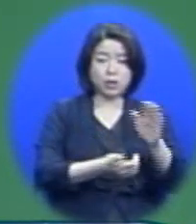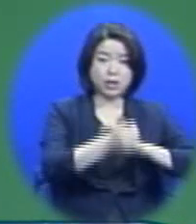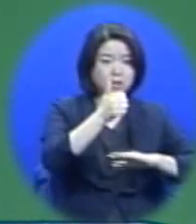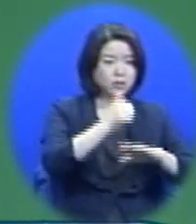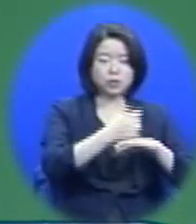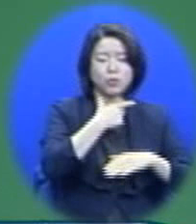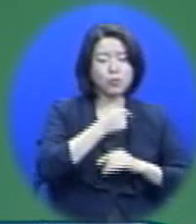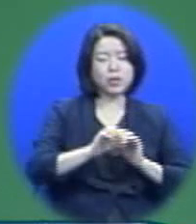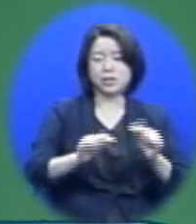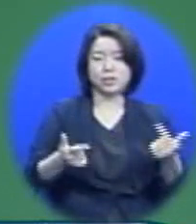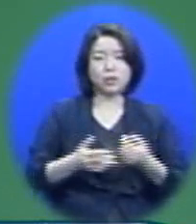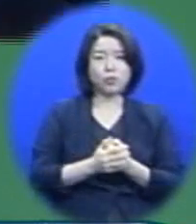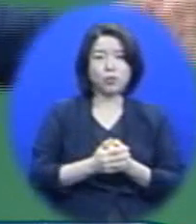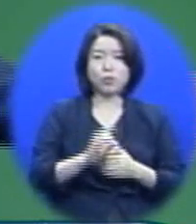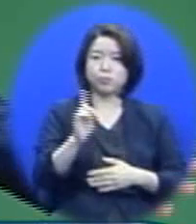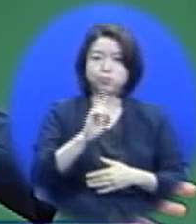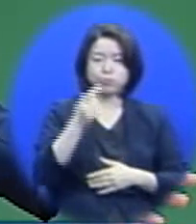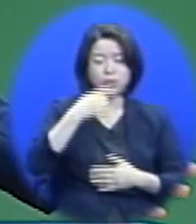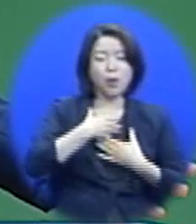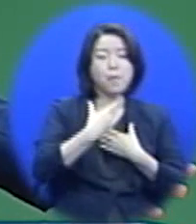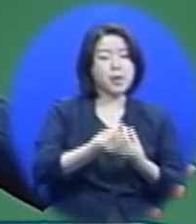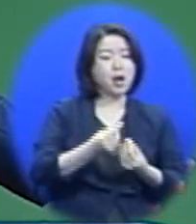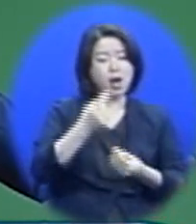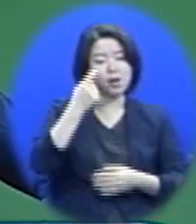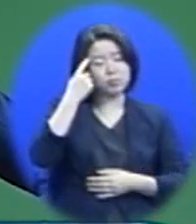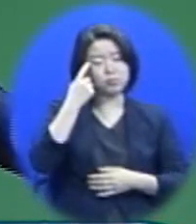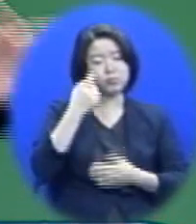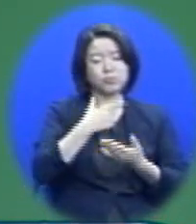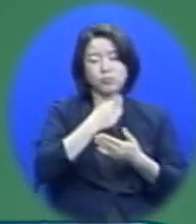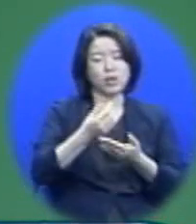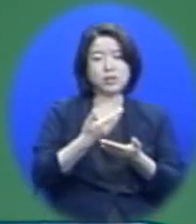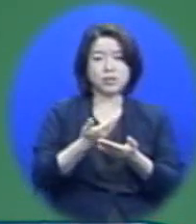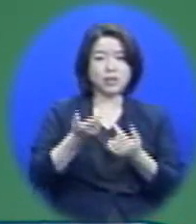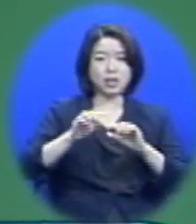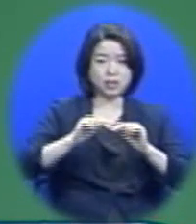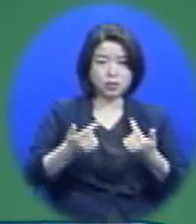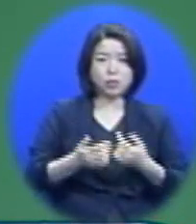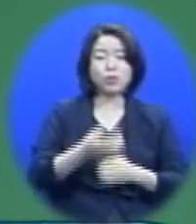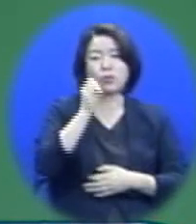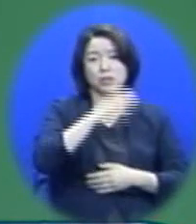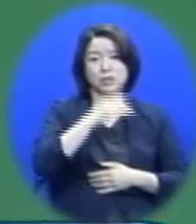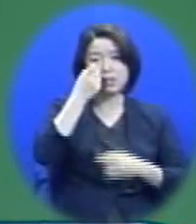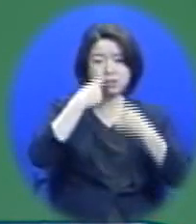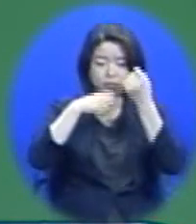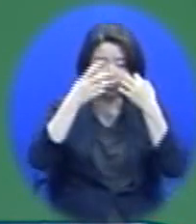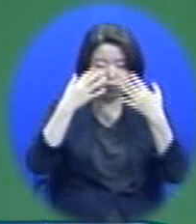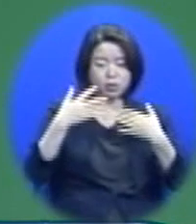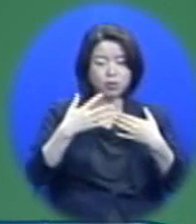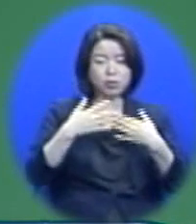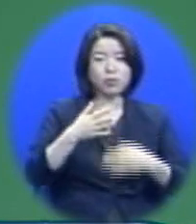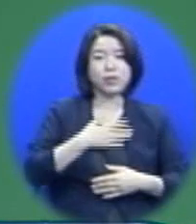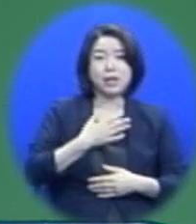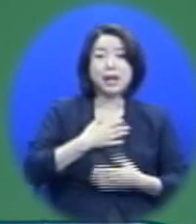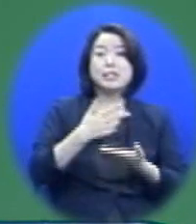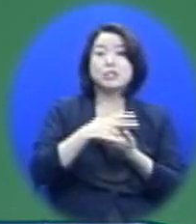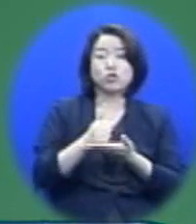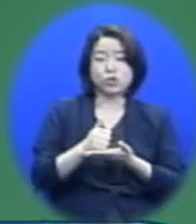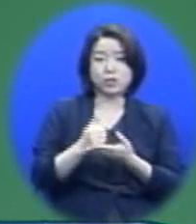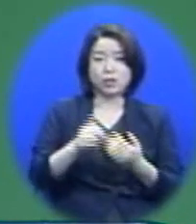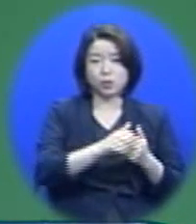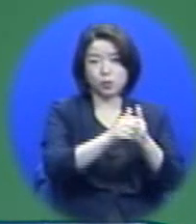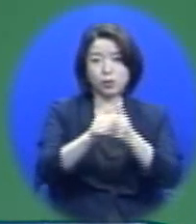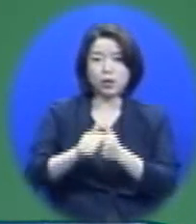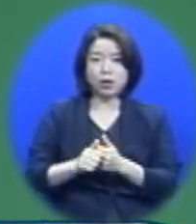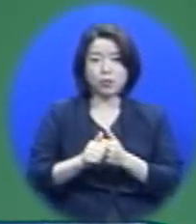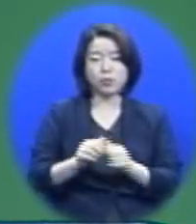구하지도 아니하고 무슨 평안도 구하지도 아니하고 그냥 눈물이 쏟아지면서 하나님, 저는 주님과 동행하고 그렇게